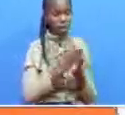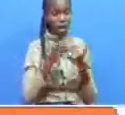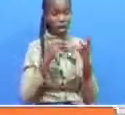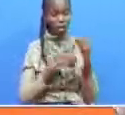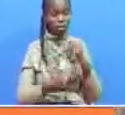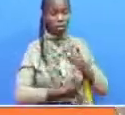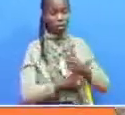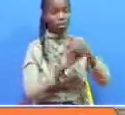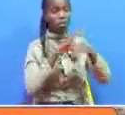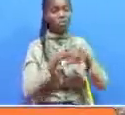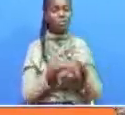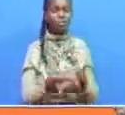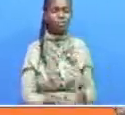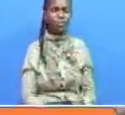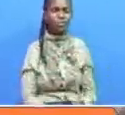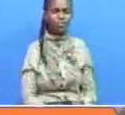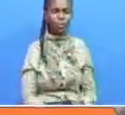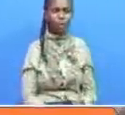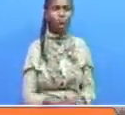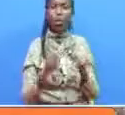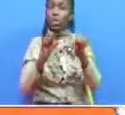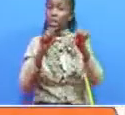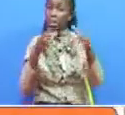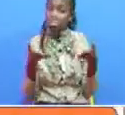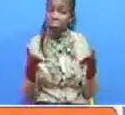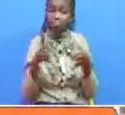u tuendele tusiendele